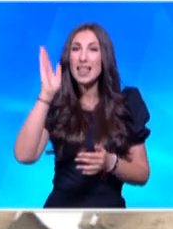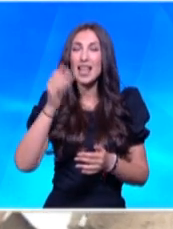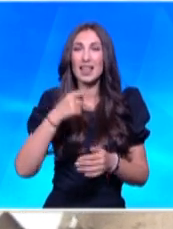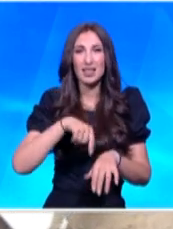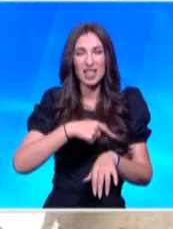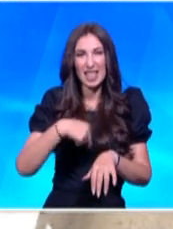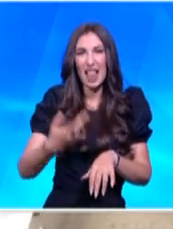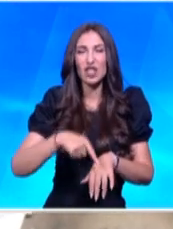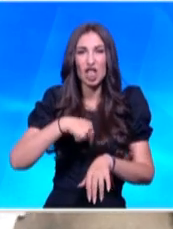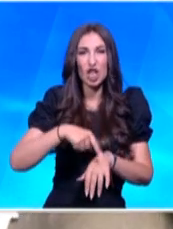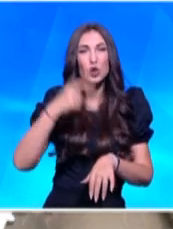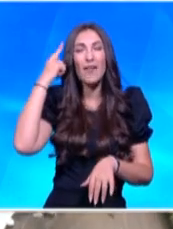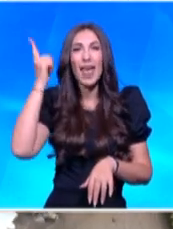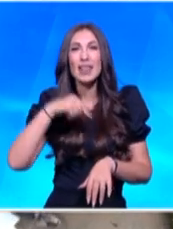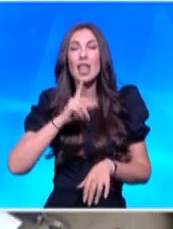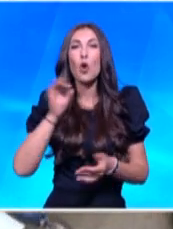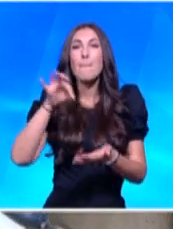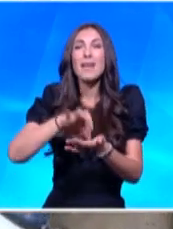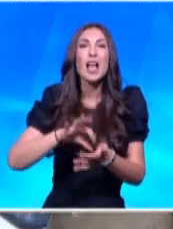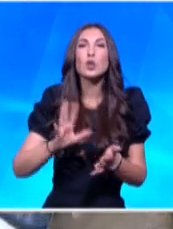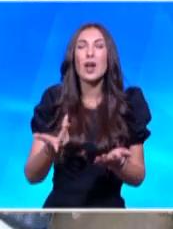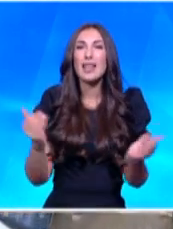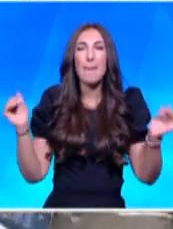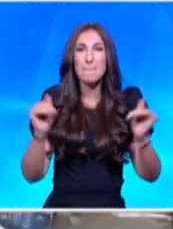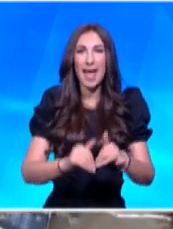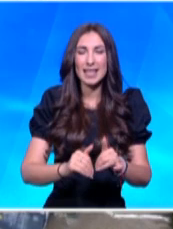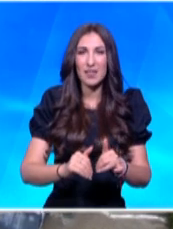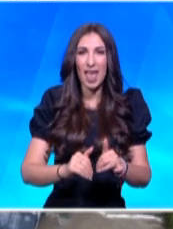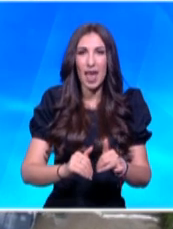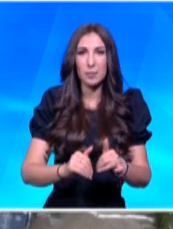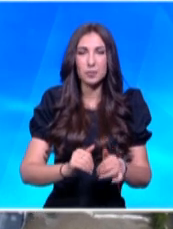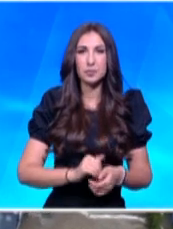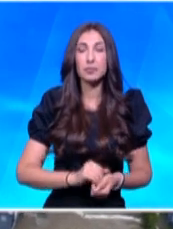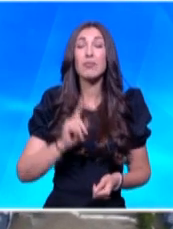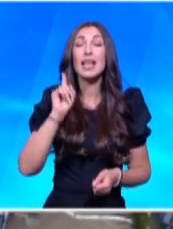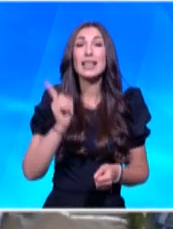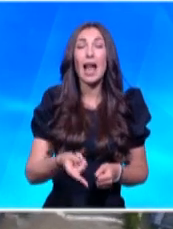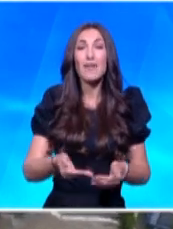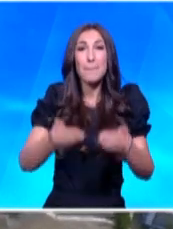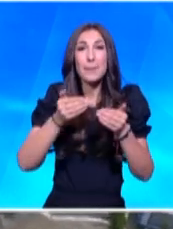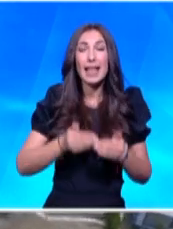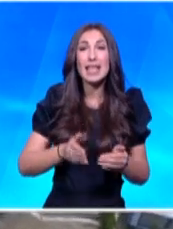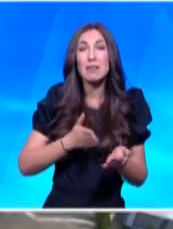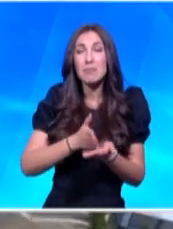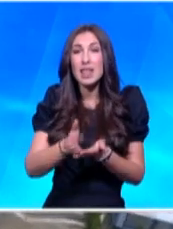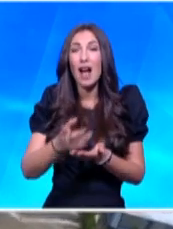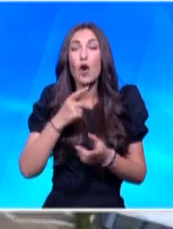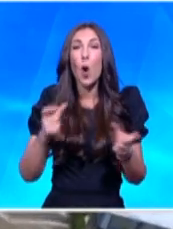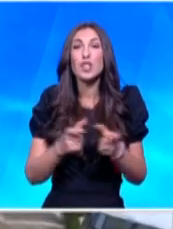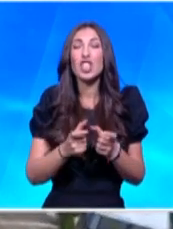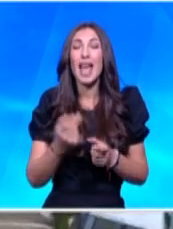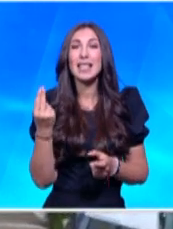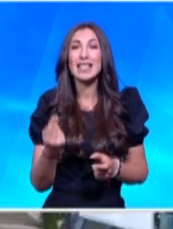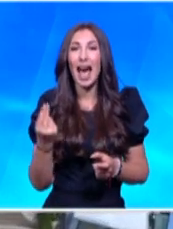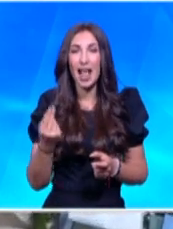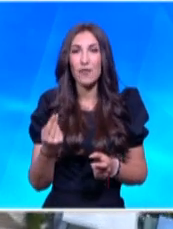дни към най-засегнатите райони от цялата страна, трябва преди това да минат през общината в Царево,